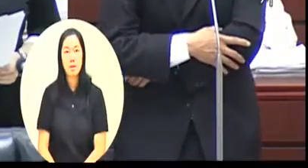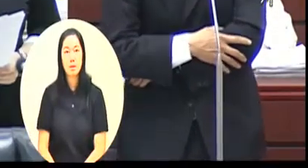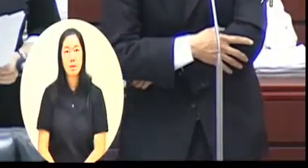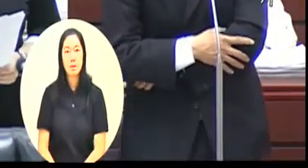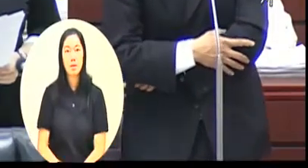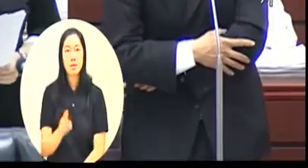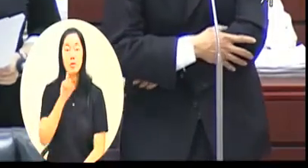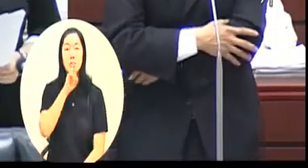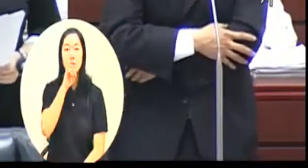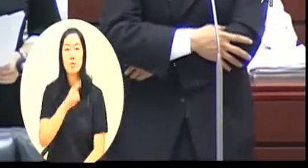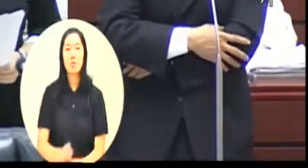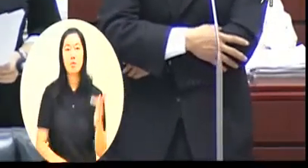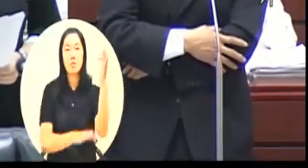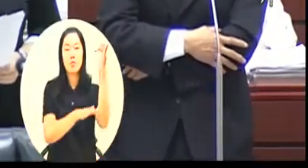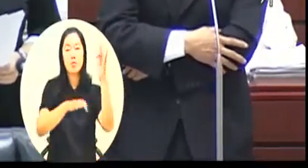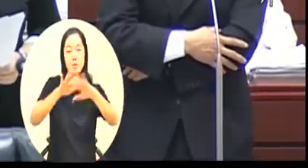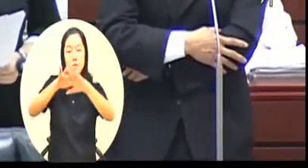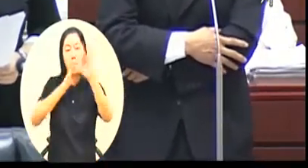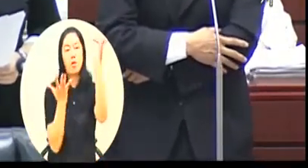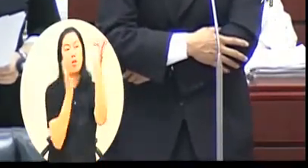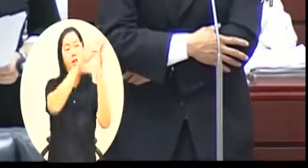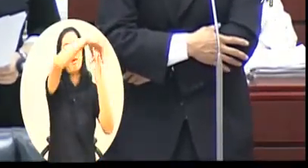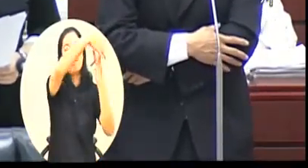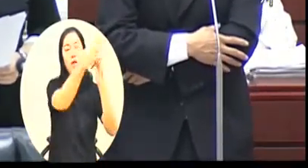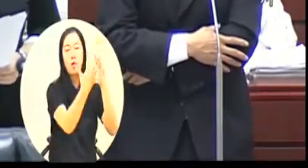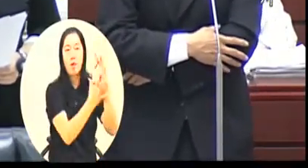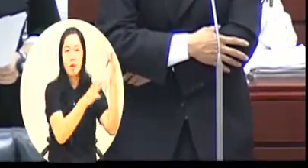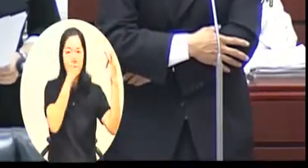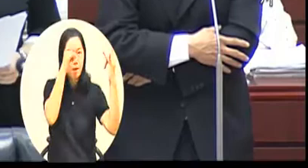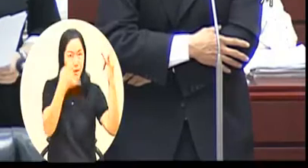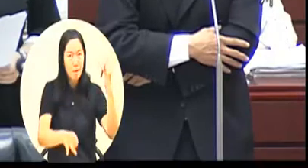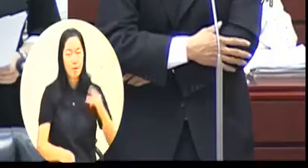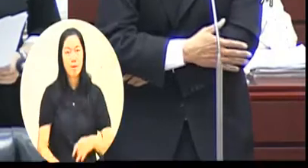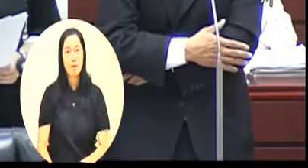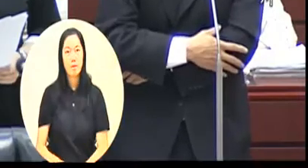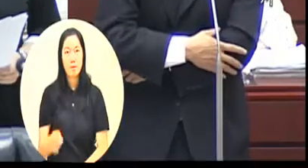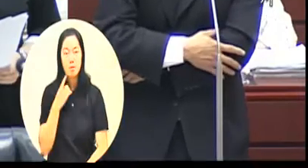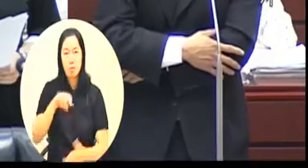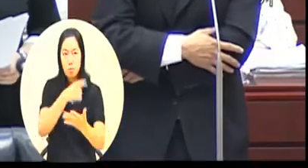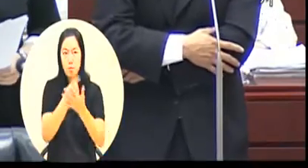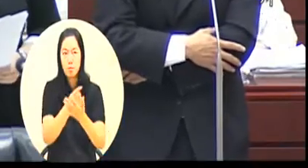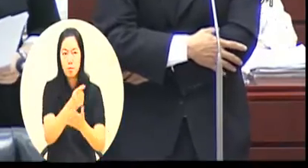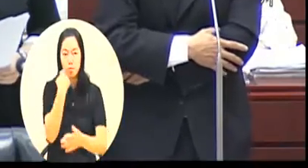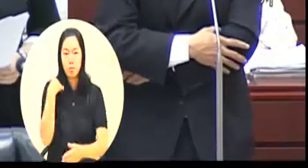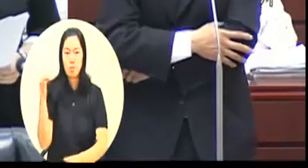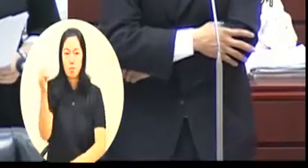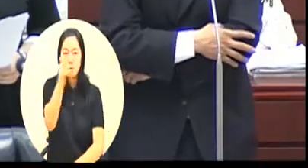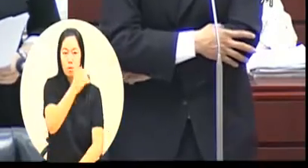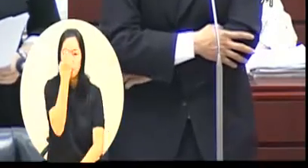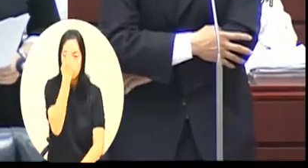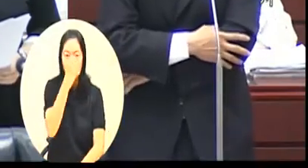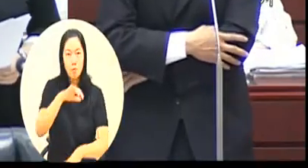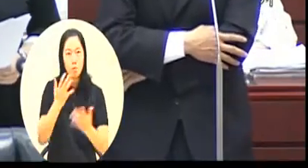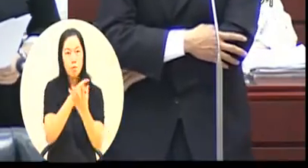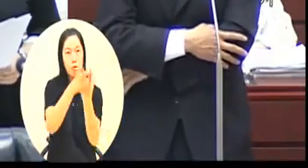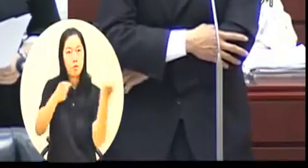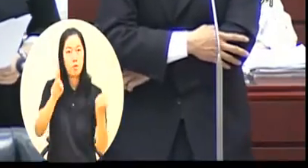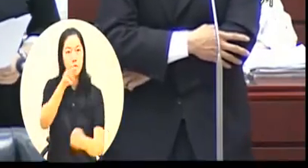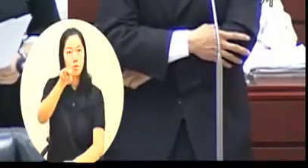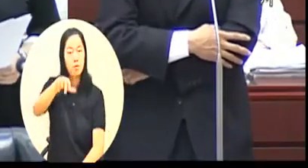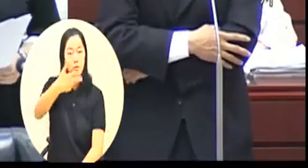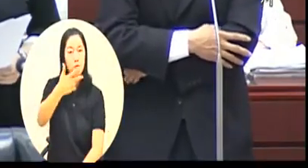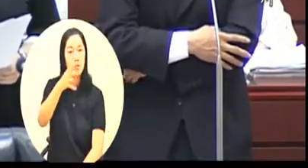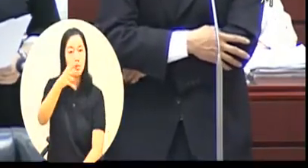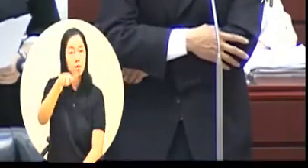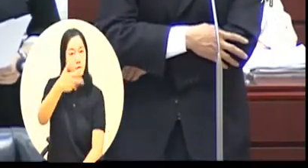包尿布的问题，那个这个部分我们有去全面抽查，大概2700多棵里